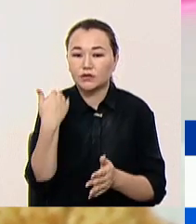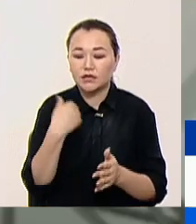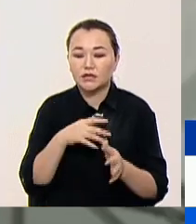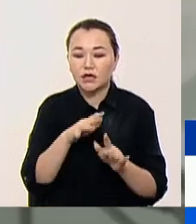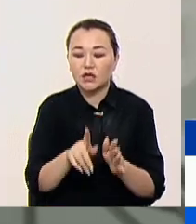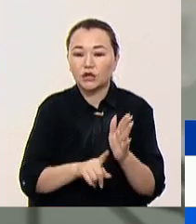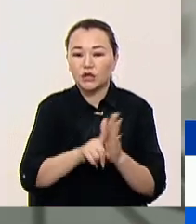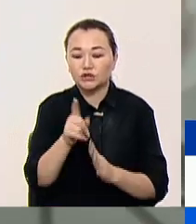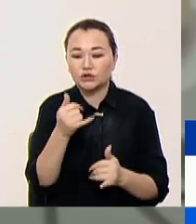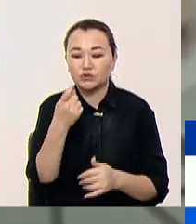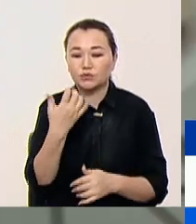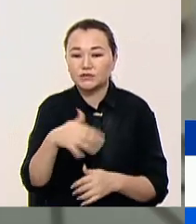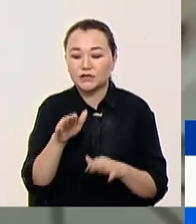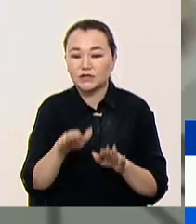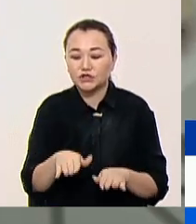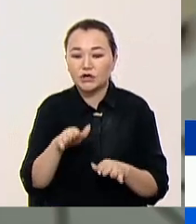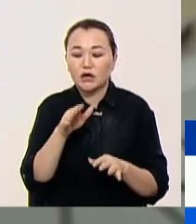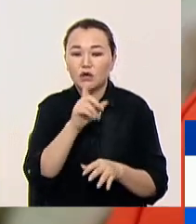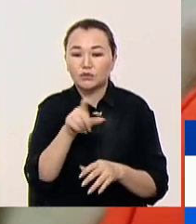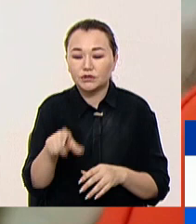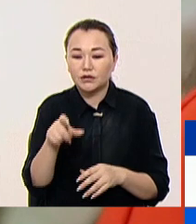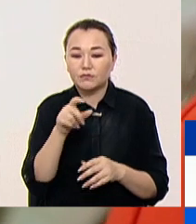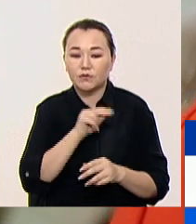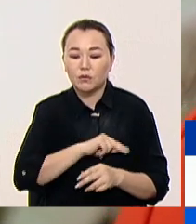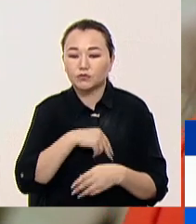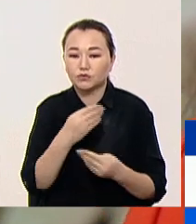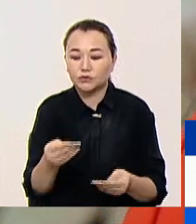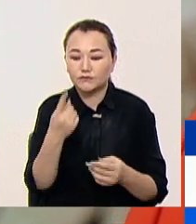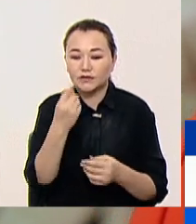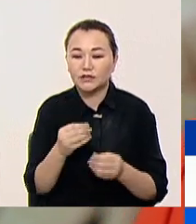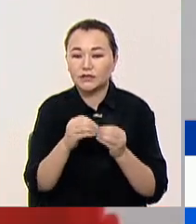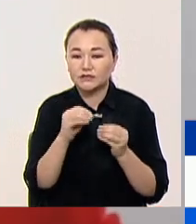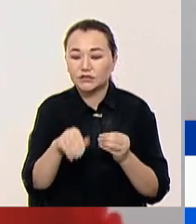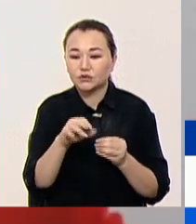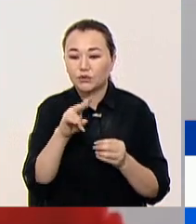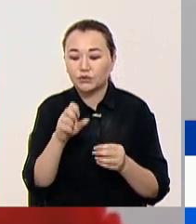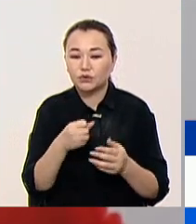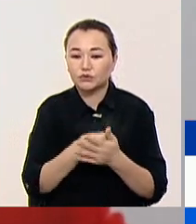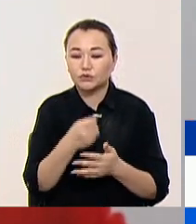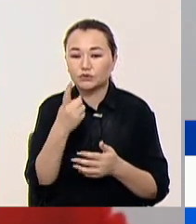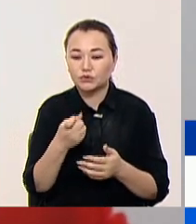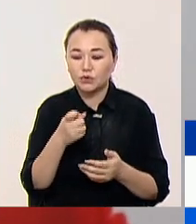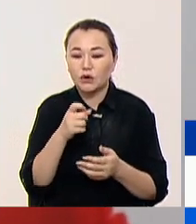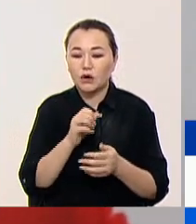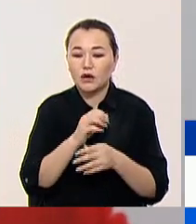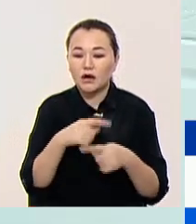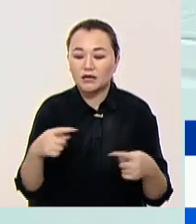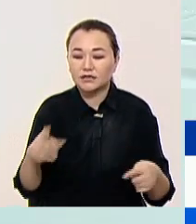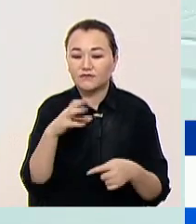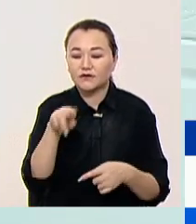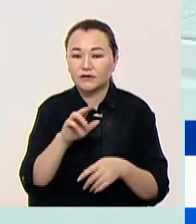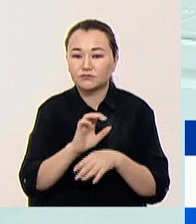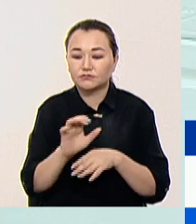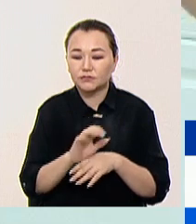бастаған. Бүгінде 150-ге жоқ жерлесін тұрақты жұмыспен қамтып отыр. Қазір күніне 10 тонна ұннан 100 түрлі өнім пісіреді. Қазіргі таңда